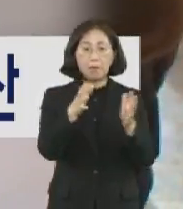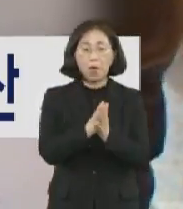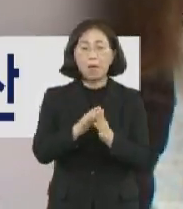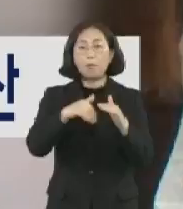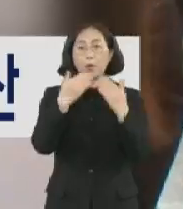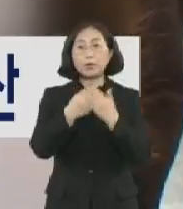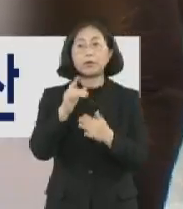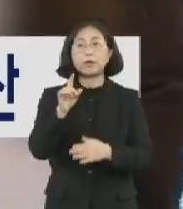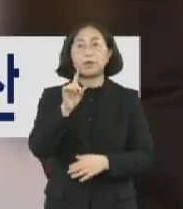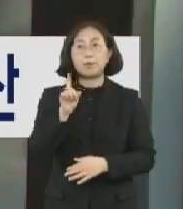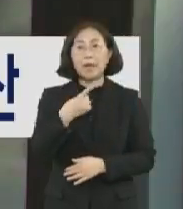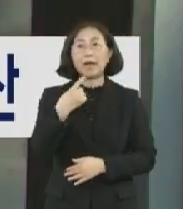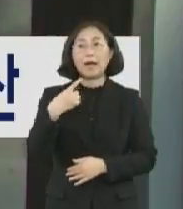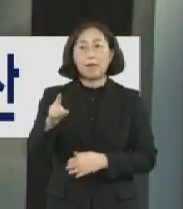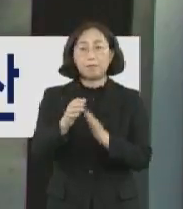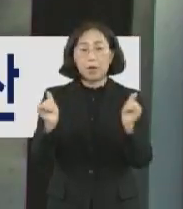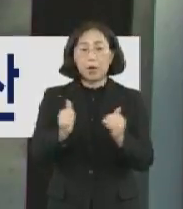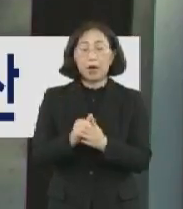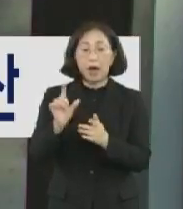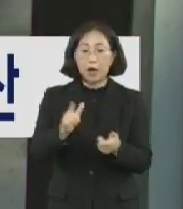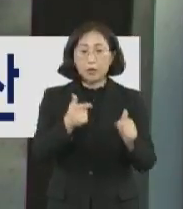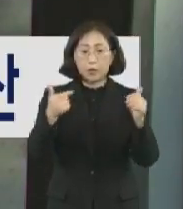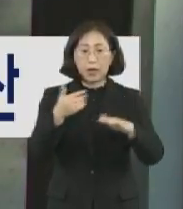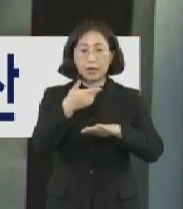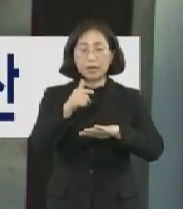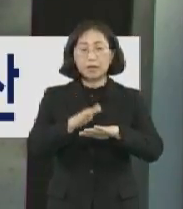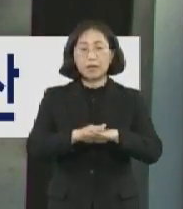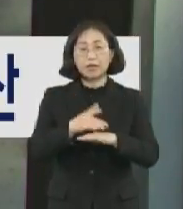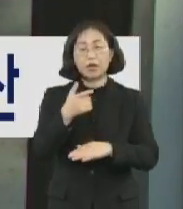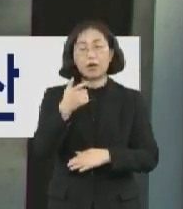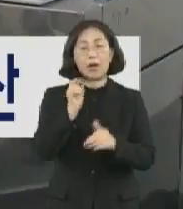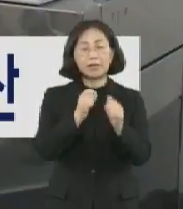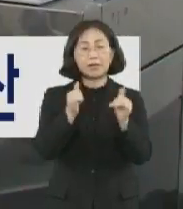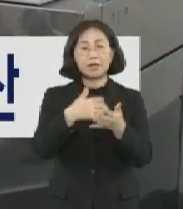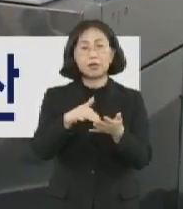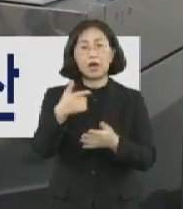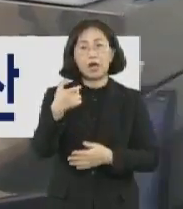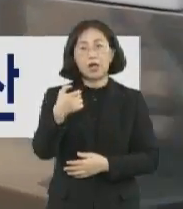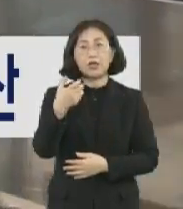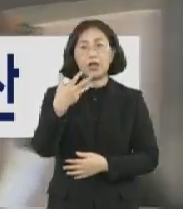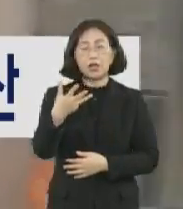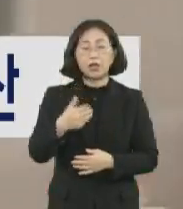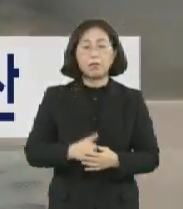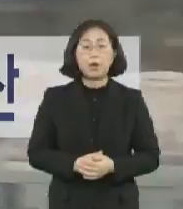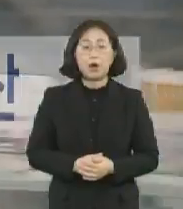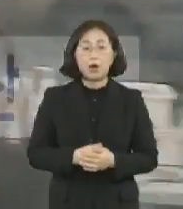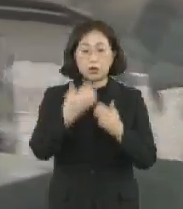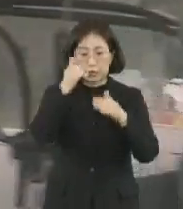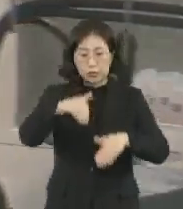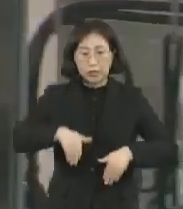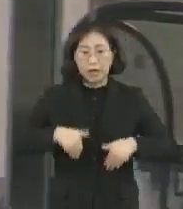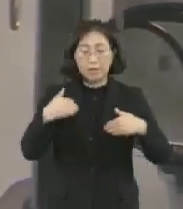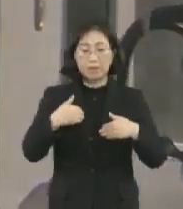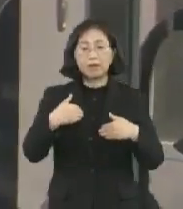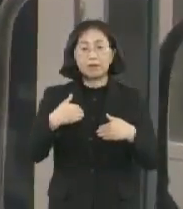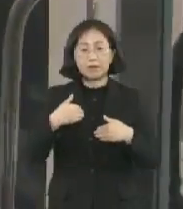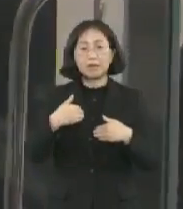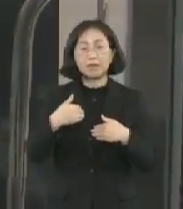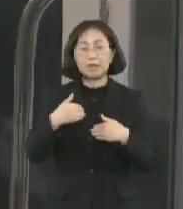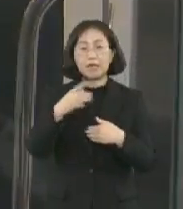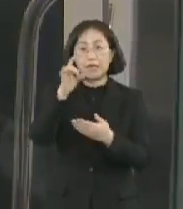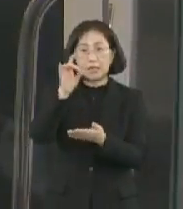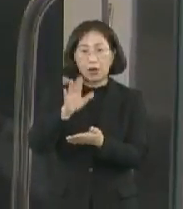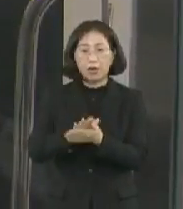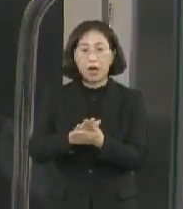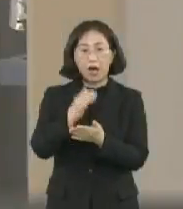명이 됐습니다 그러한 하루동안 대전에서는 68명이 신규 확진 됐으며 충남 에서는 집단 감염이 발생한